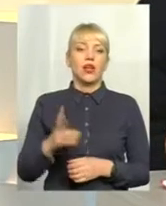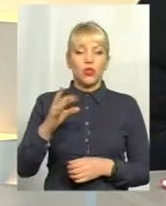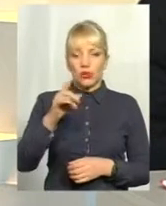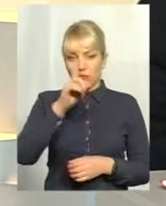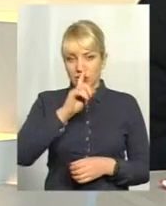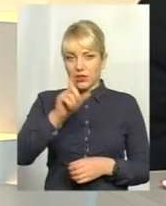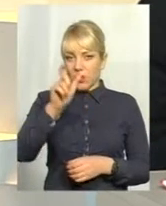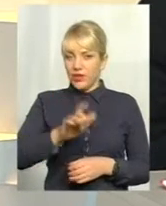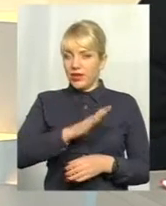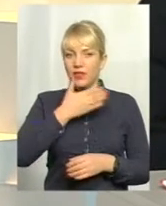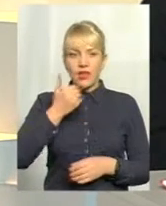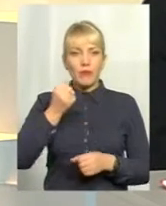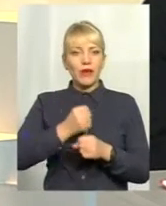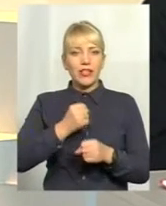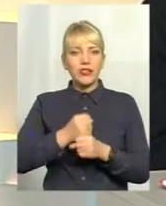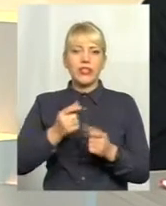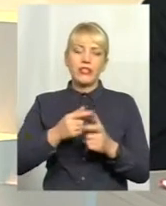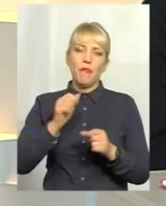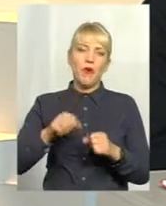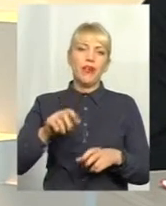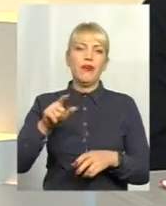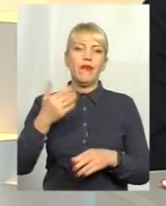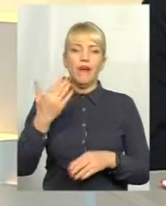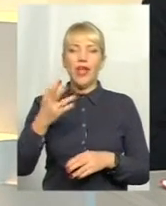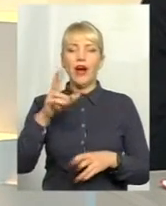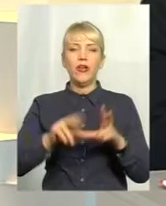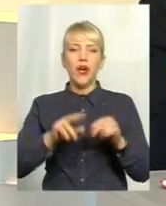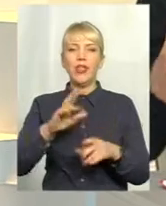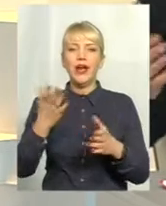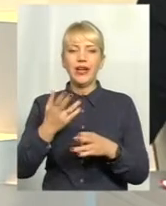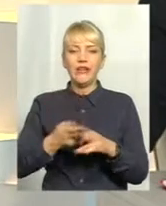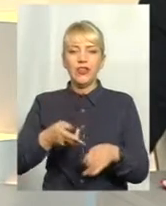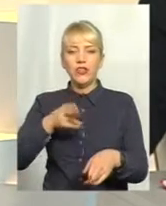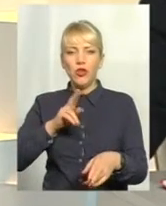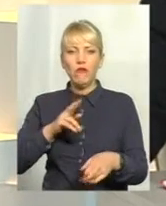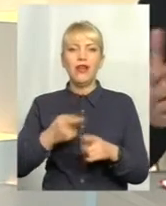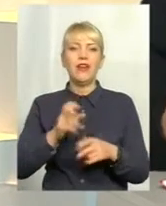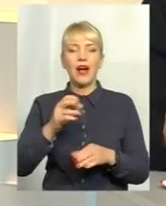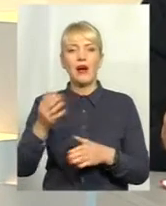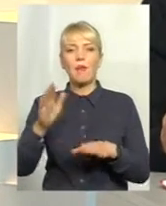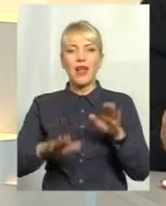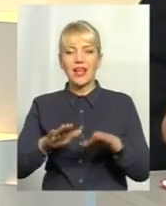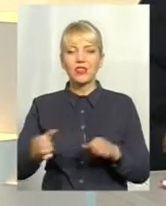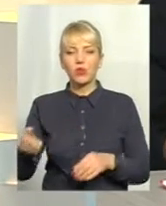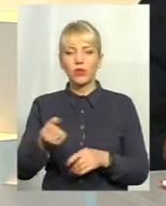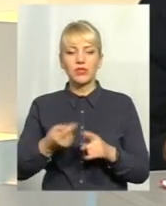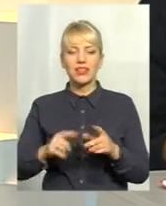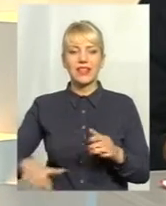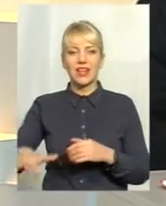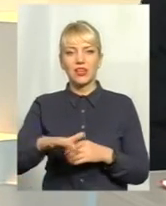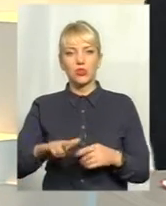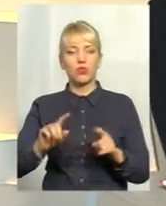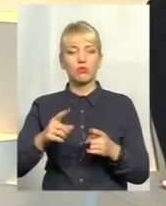місяць людина не працює. Чи може вона розраховувати на якесь відшкодування від балансоутримувача тієї території? Бо все ж